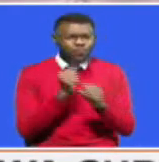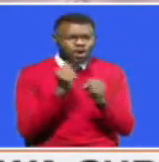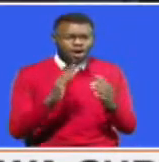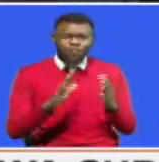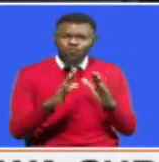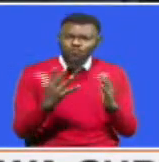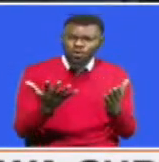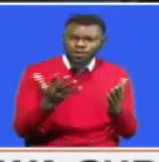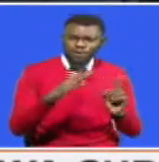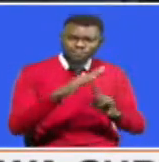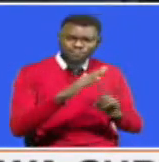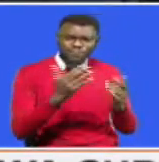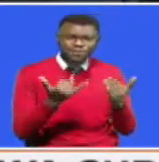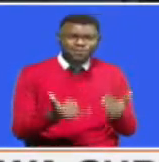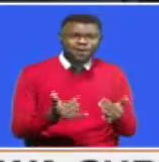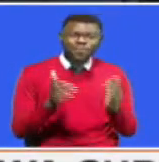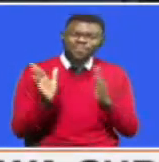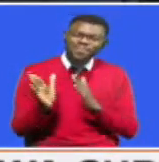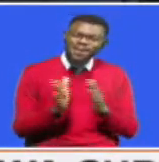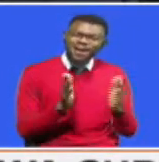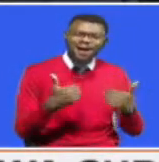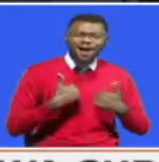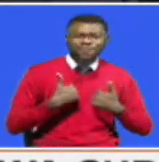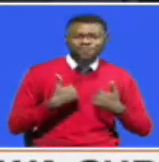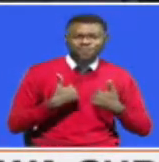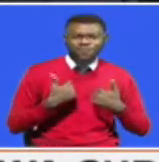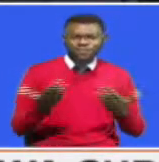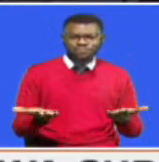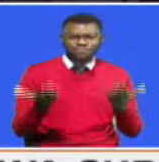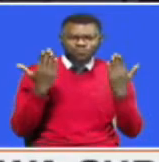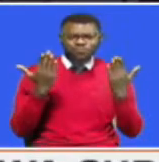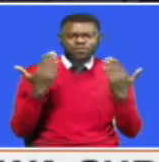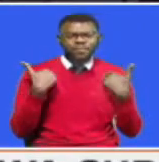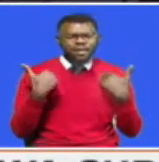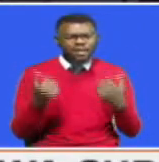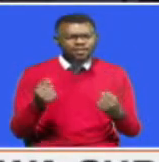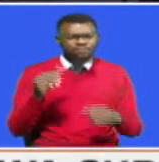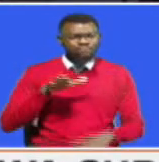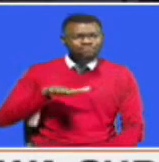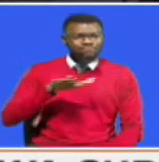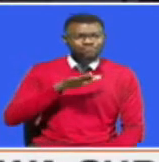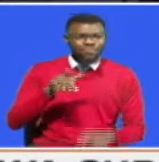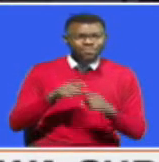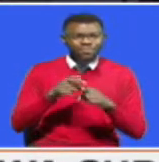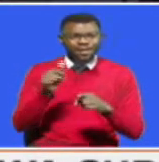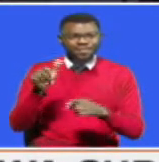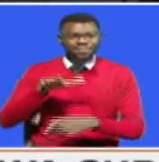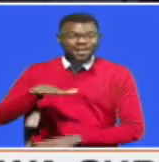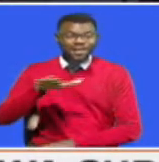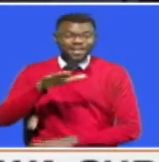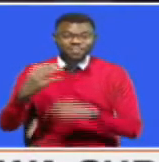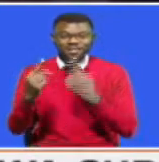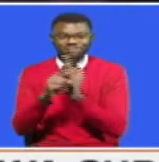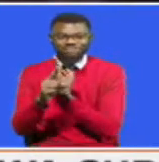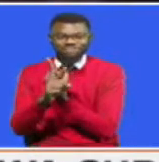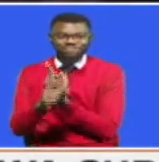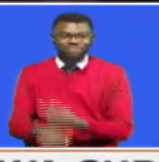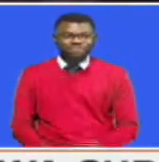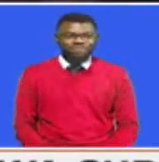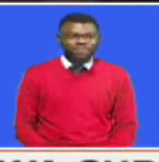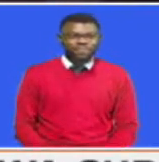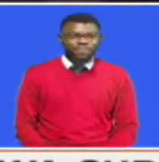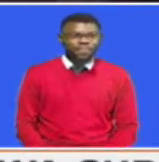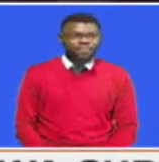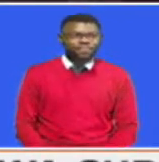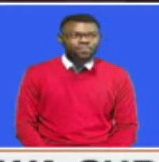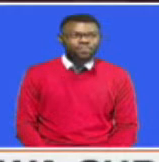kuwa wizara yake inapania kuimarisha maslahi ya hudumu wa afya na sekta nyingine za afya. I want to